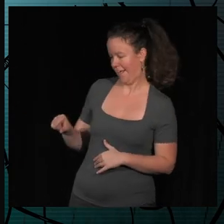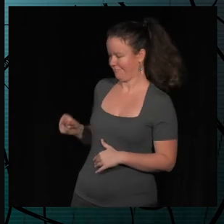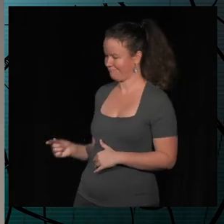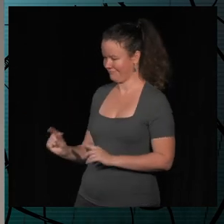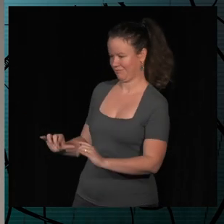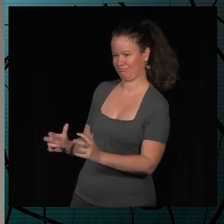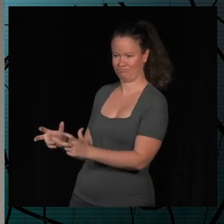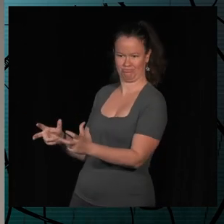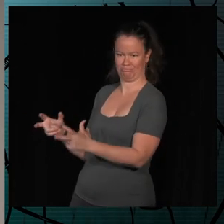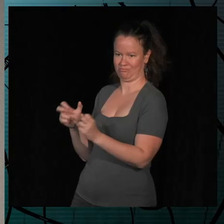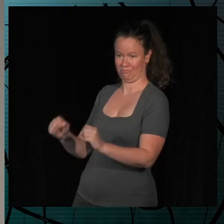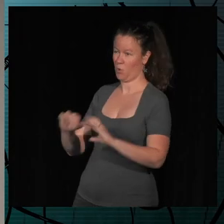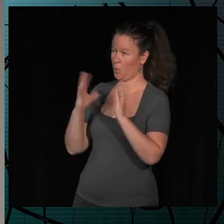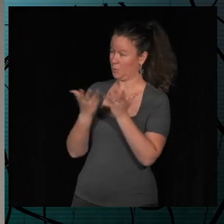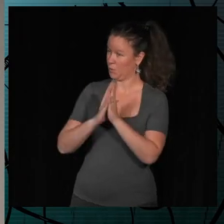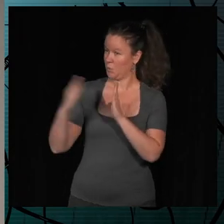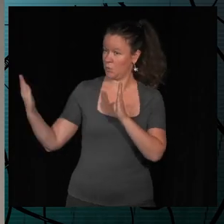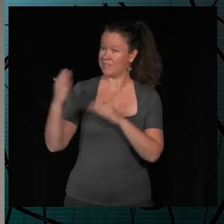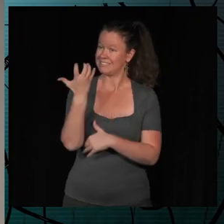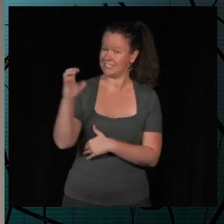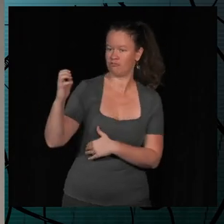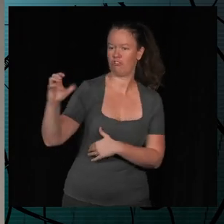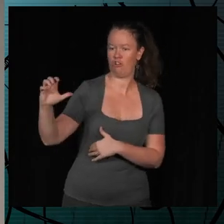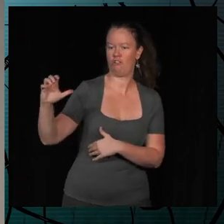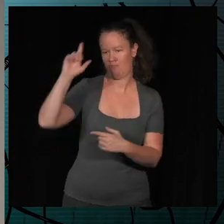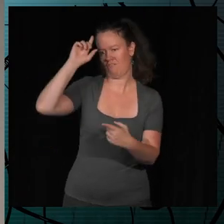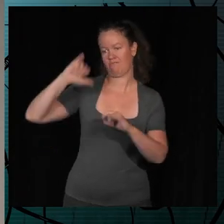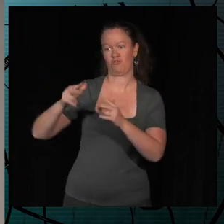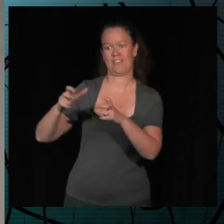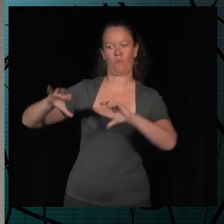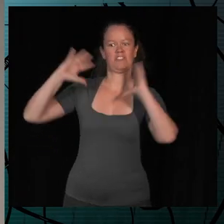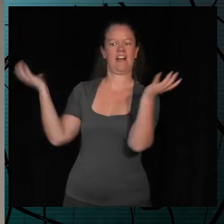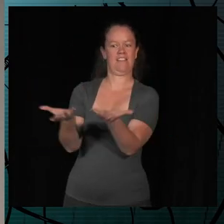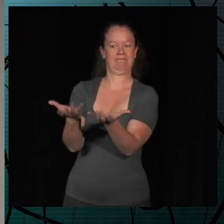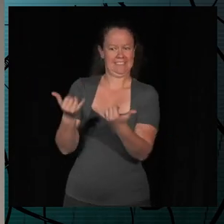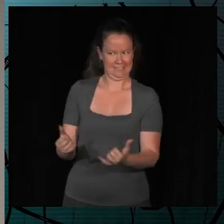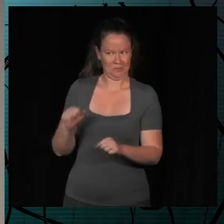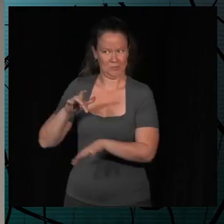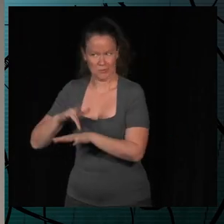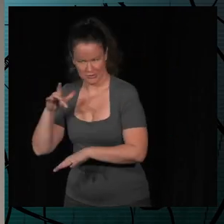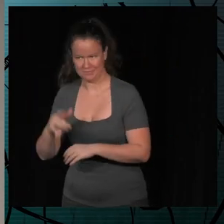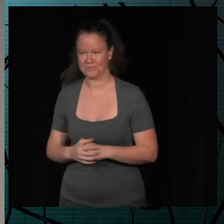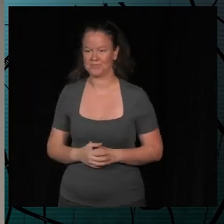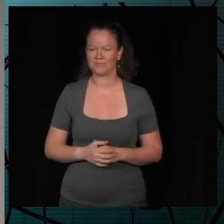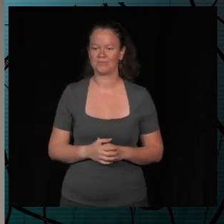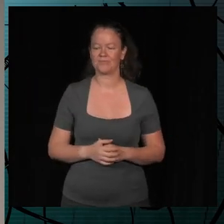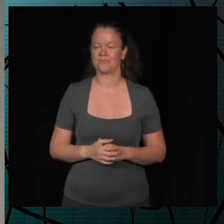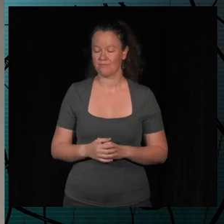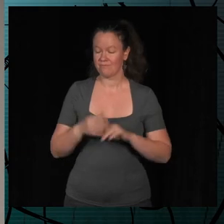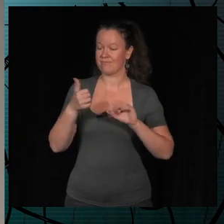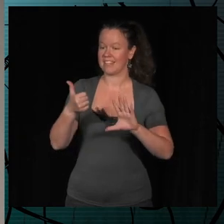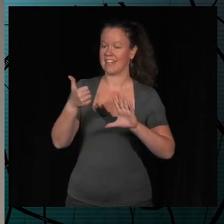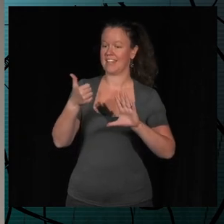parmi plus de 500 des dé tenu aujourd'hui dans les collections toutes les 6 semaines les consoles et PC